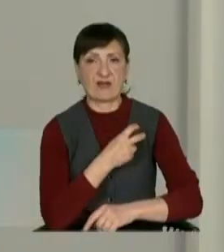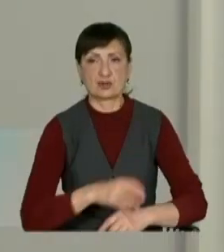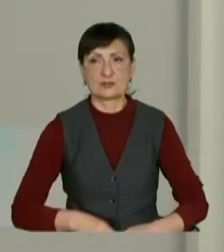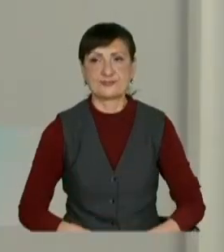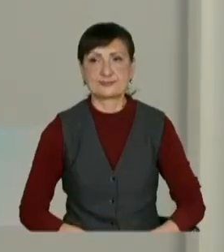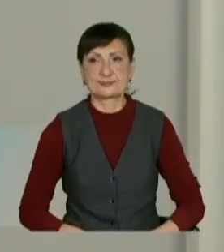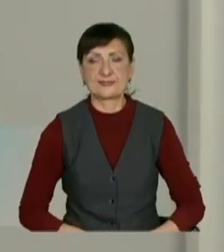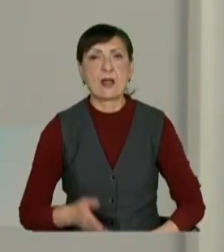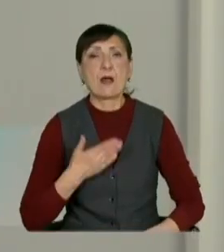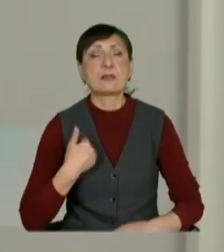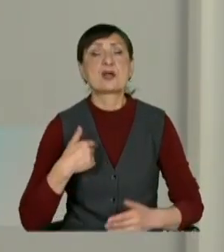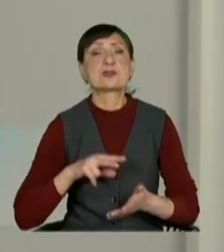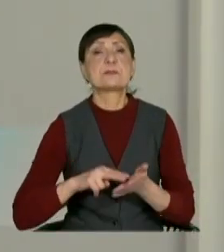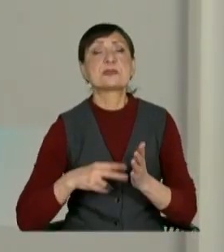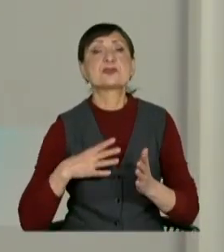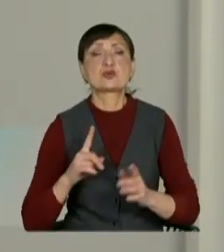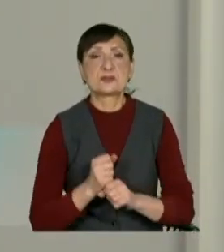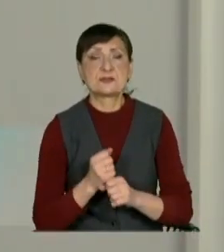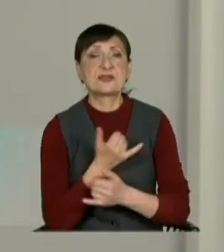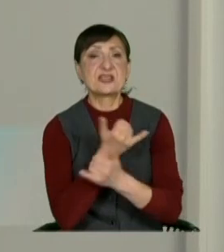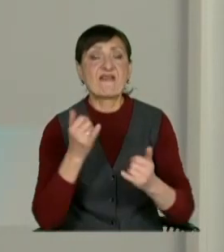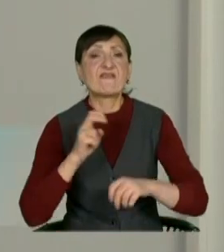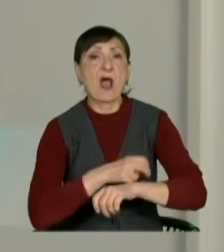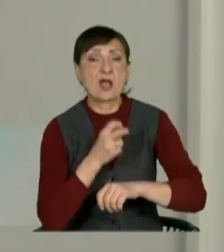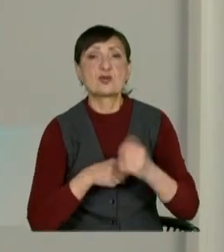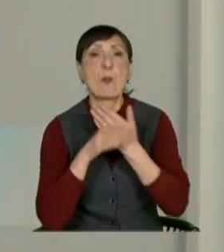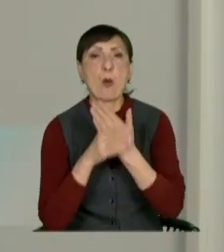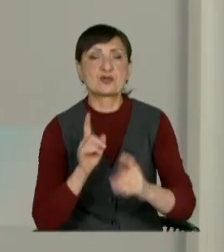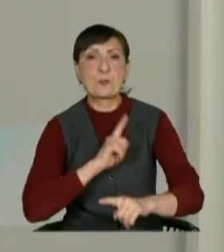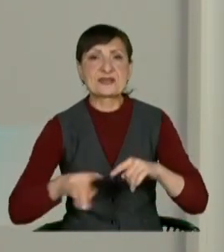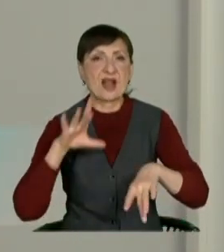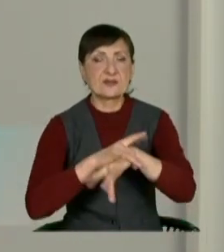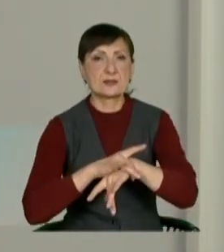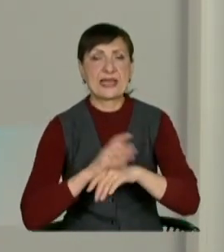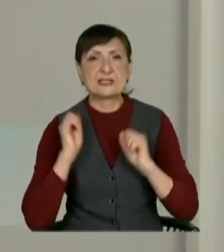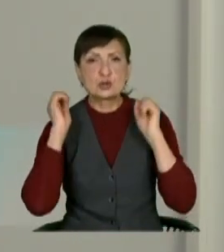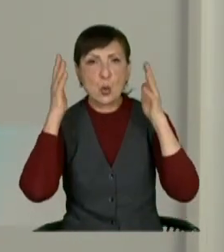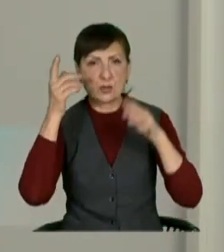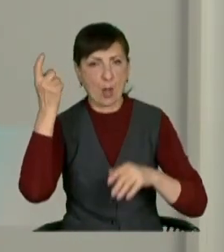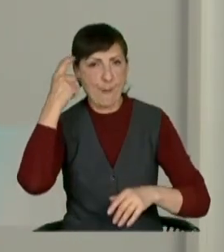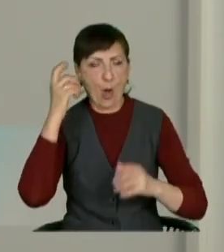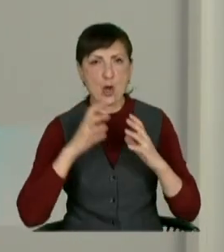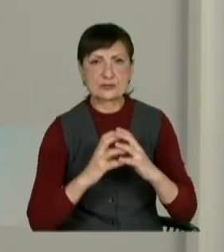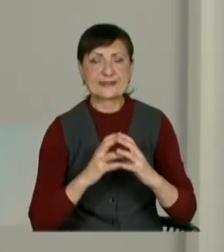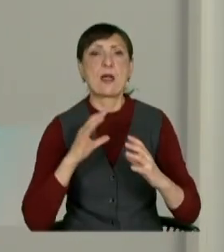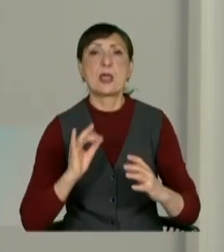эксперты. Наша миссия заключается в том, чтобы предоставить врачам необходимый инструмент для более быстрого выявления инсульта мозга